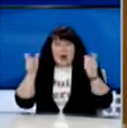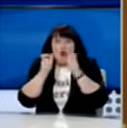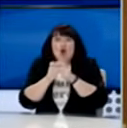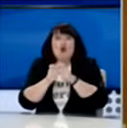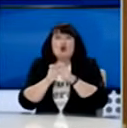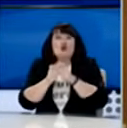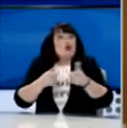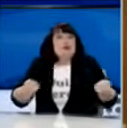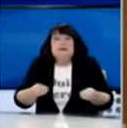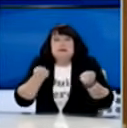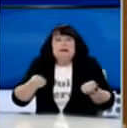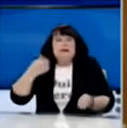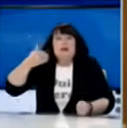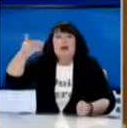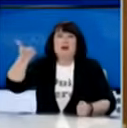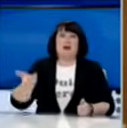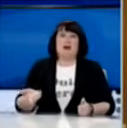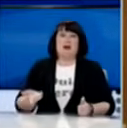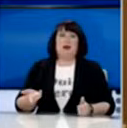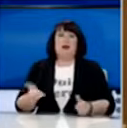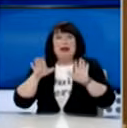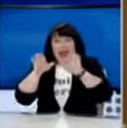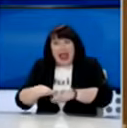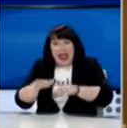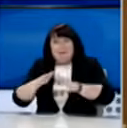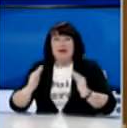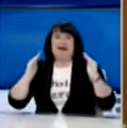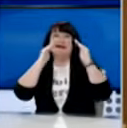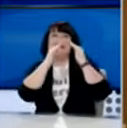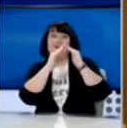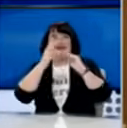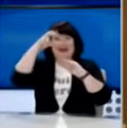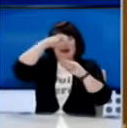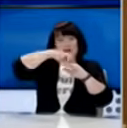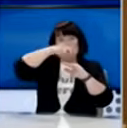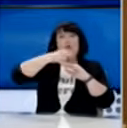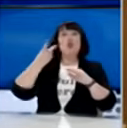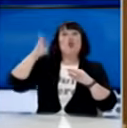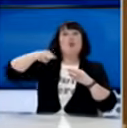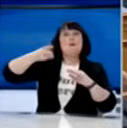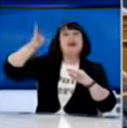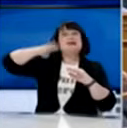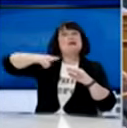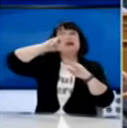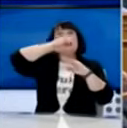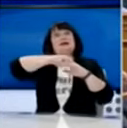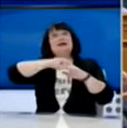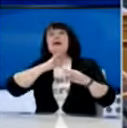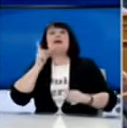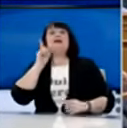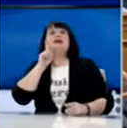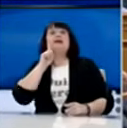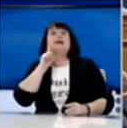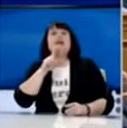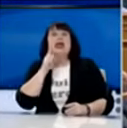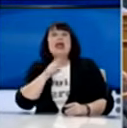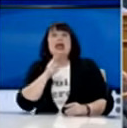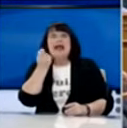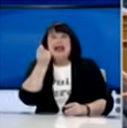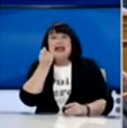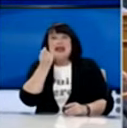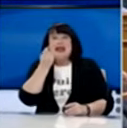ξέρουμε τι άλλο θα συμβεί. Γιατί μείναν άνθρωποι στις στέγες 2 και 3 μέρες. Γιατί μια γυναίκα παρέδωσε τον